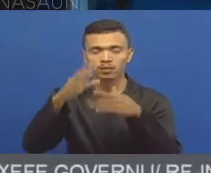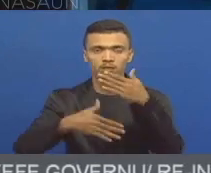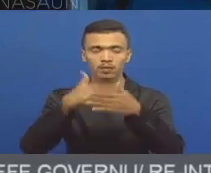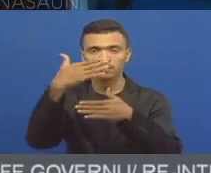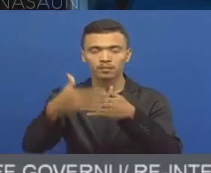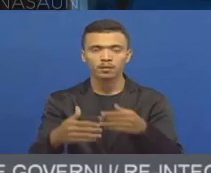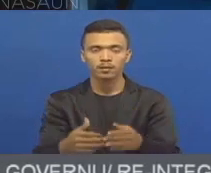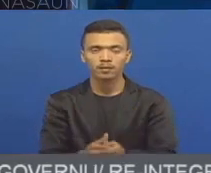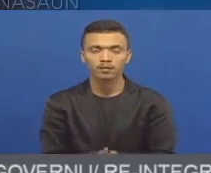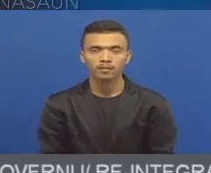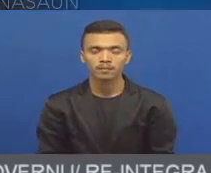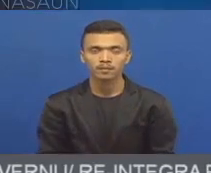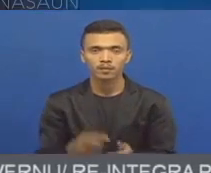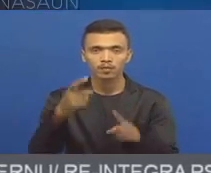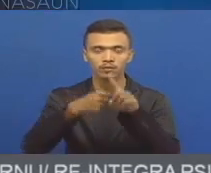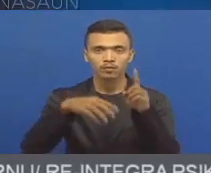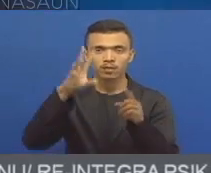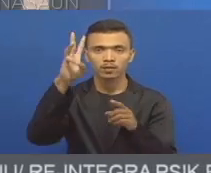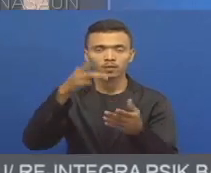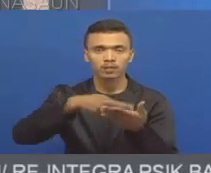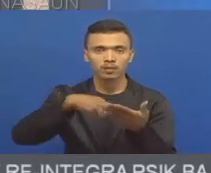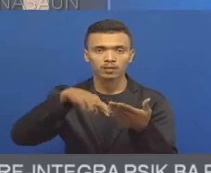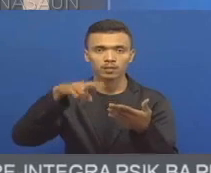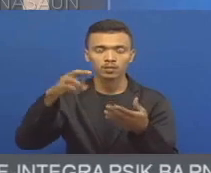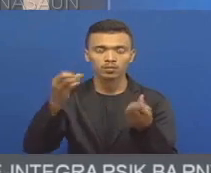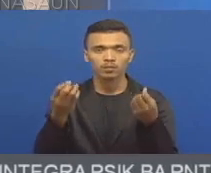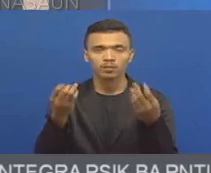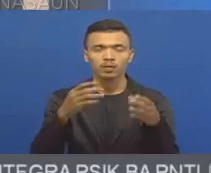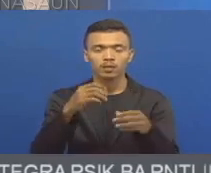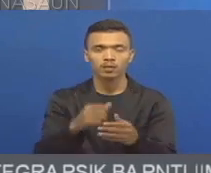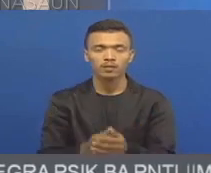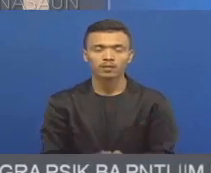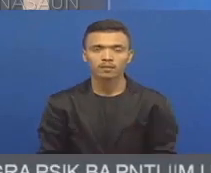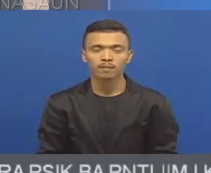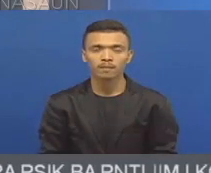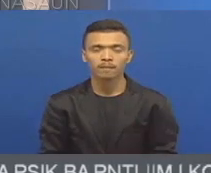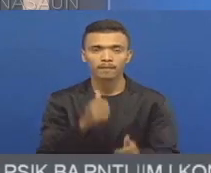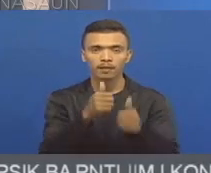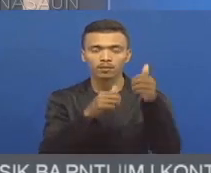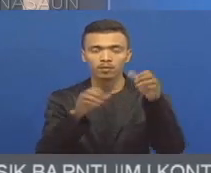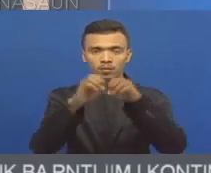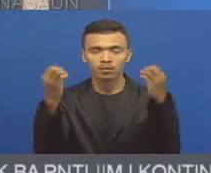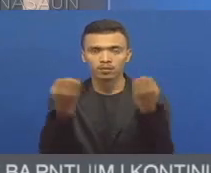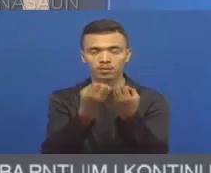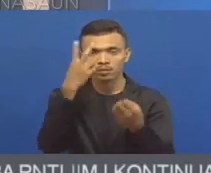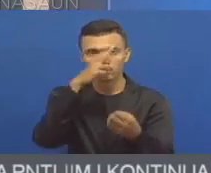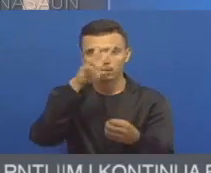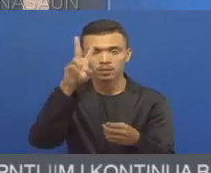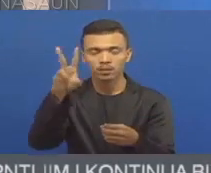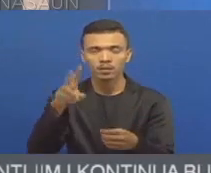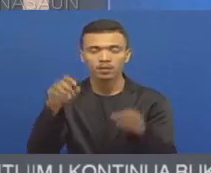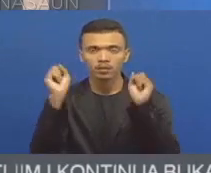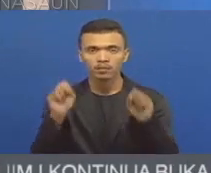itare kata ia fulang nen det mari tare resista kasu ali falatina kotu. Tuir foko persen ni hare nomos intervensa sa ira kita tinggi halo atur ne